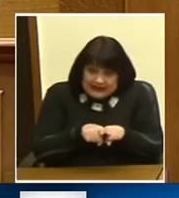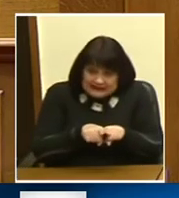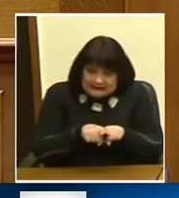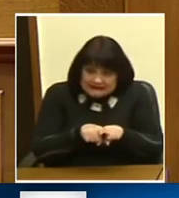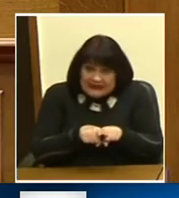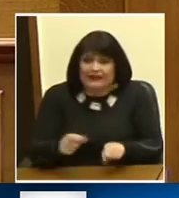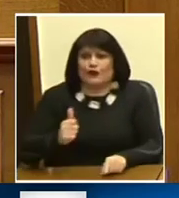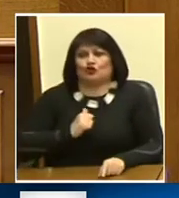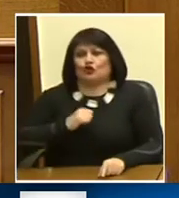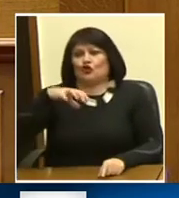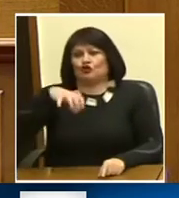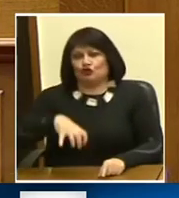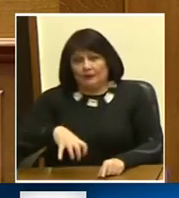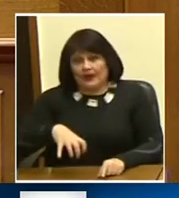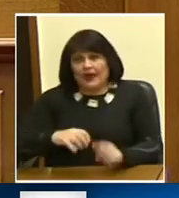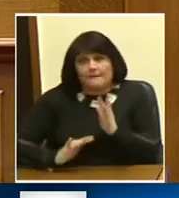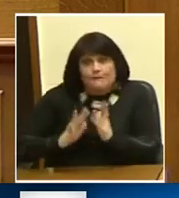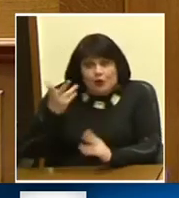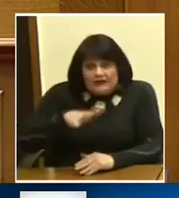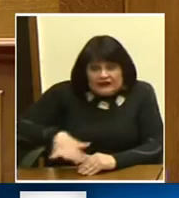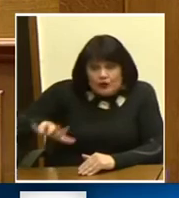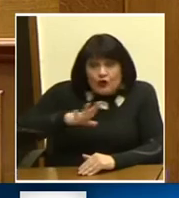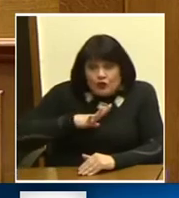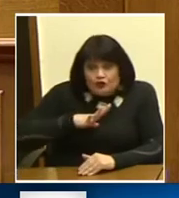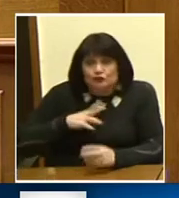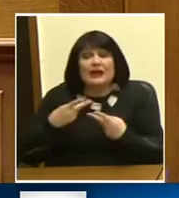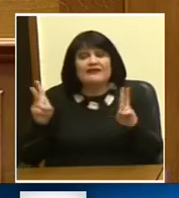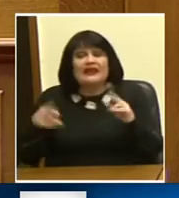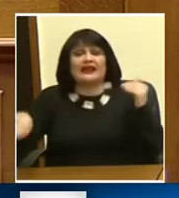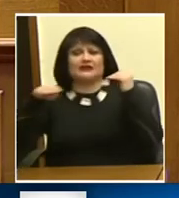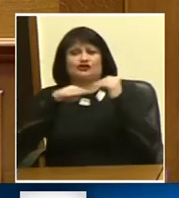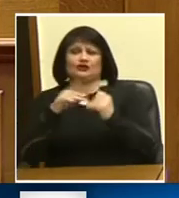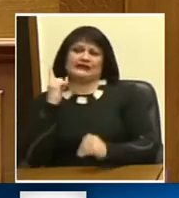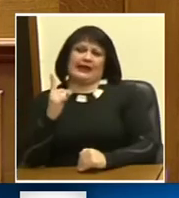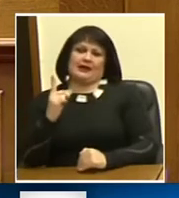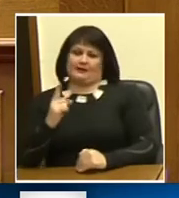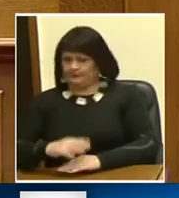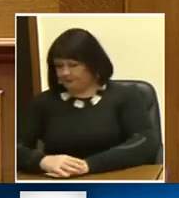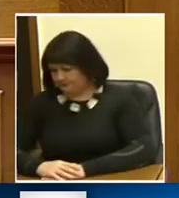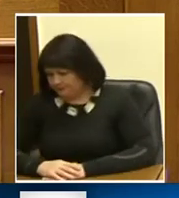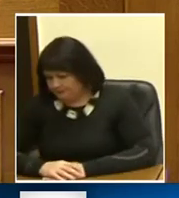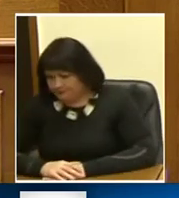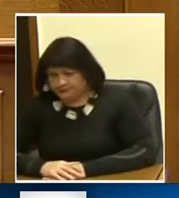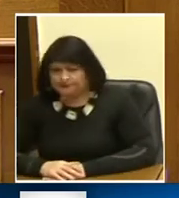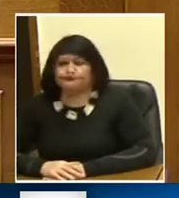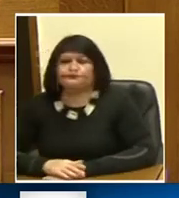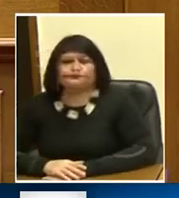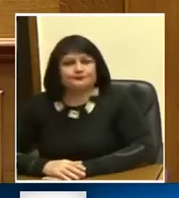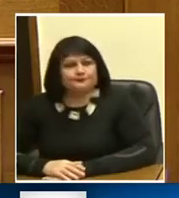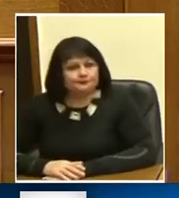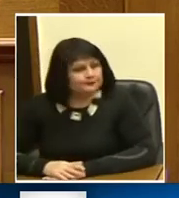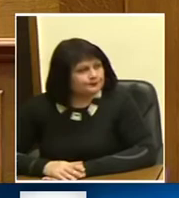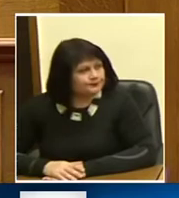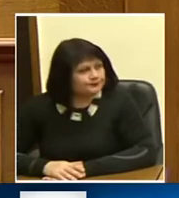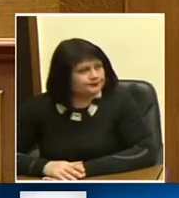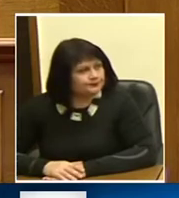τομέα, για τον προοδευτικό κόσμο ελευθερία και ισότητα είναι ένα πράγμα. Μας κατηγορείται για εξισωτισμό.